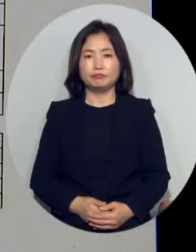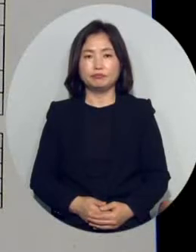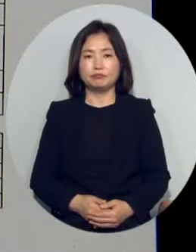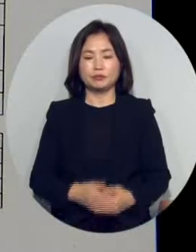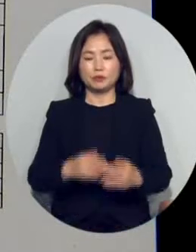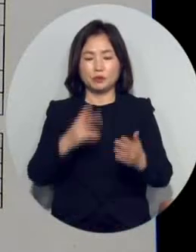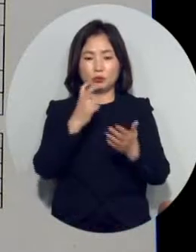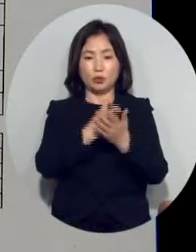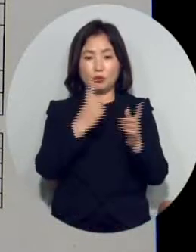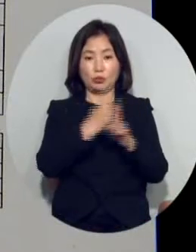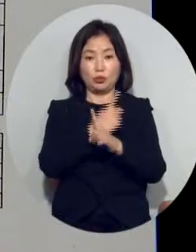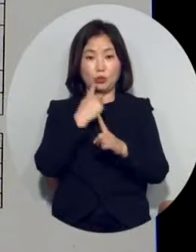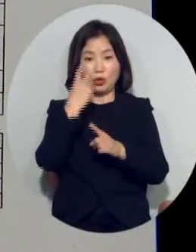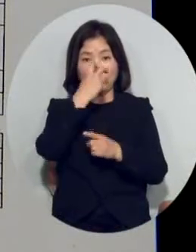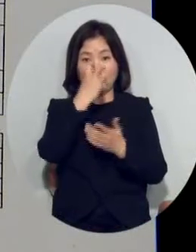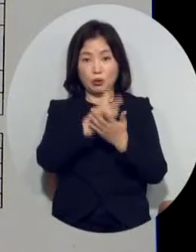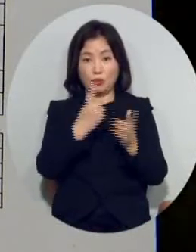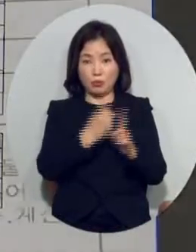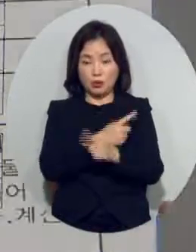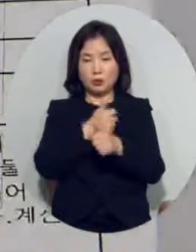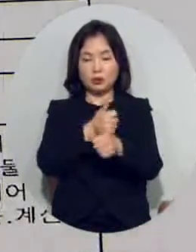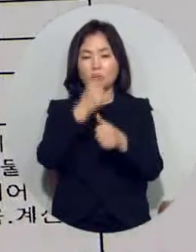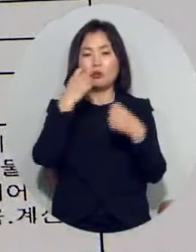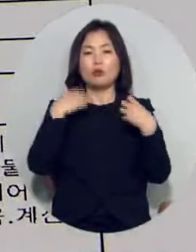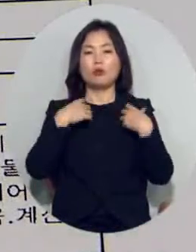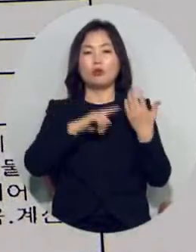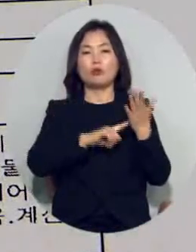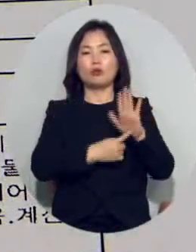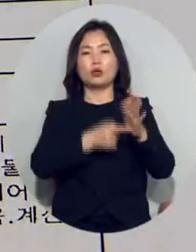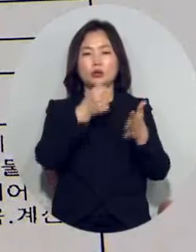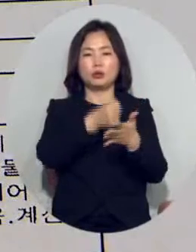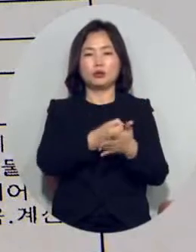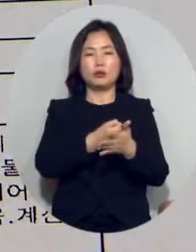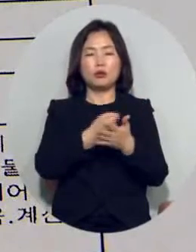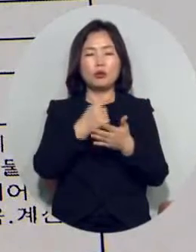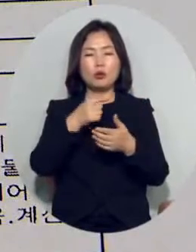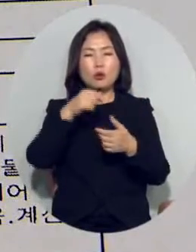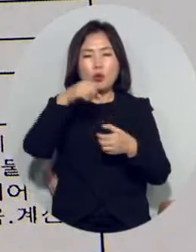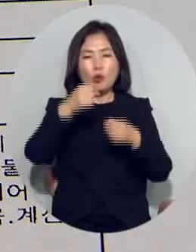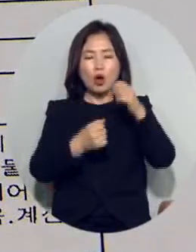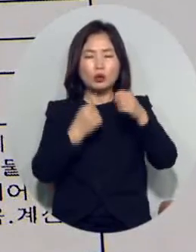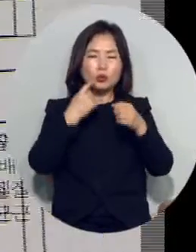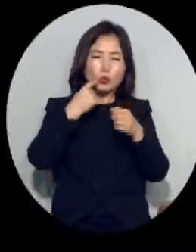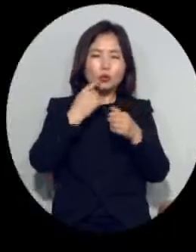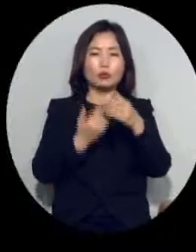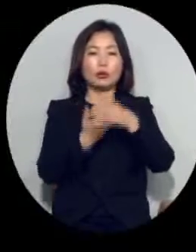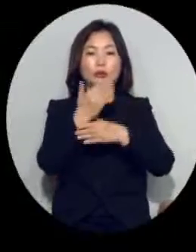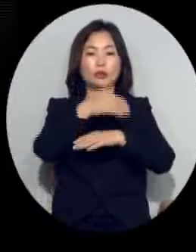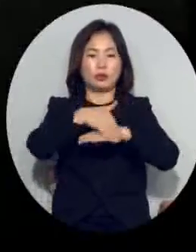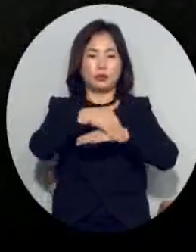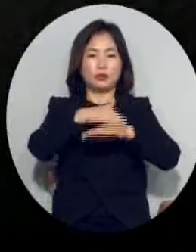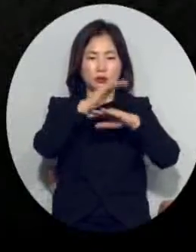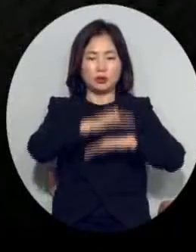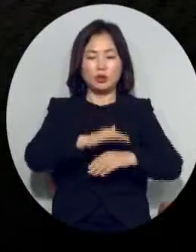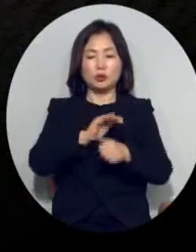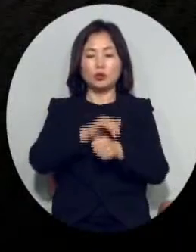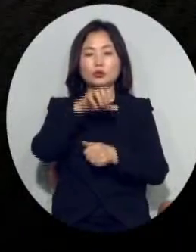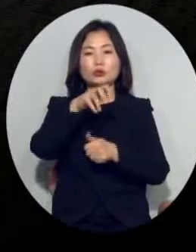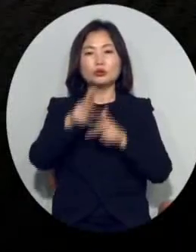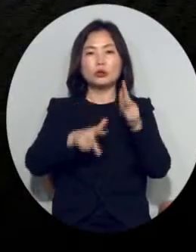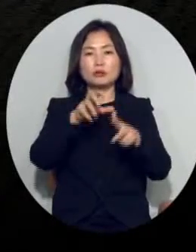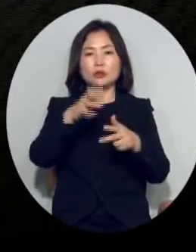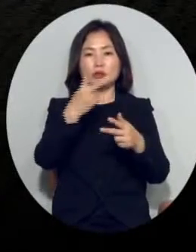개정된 화학 물질을 관리법에 따라 정부가 공개하도록 한 화학 물질 배출 저감 계획서 입니다 경주의 이 사업장은